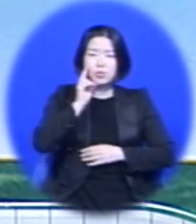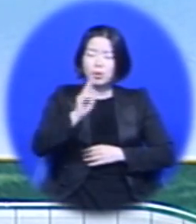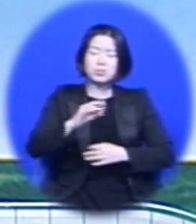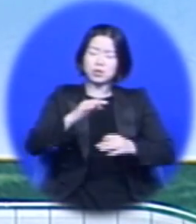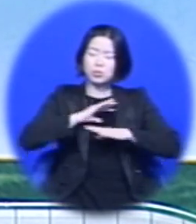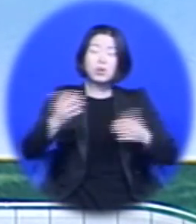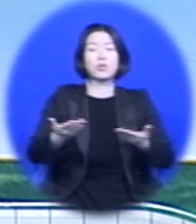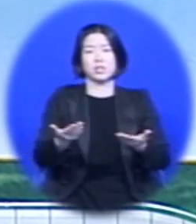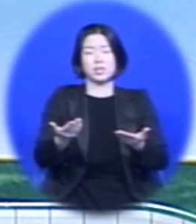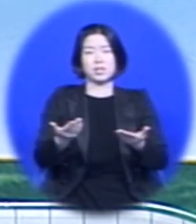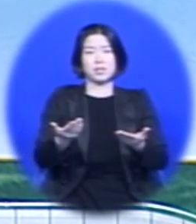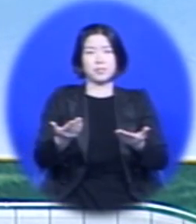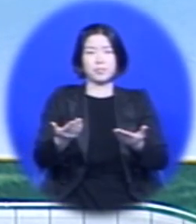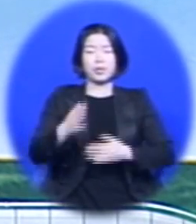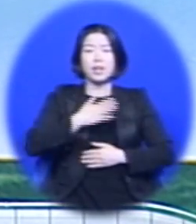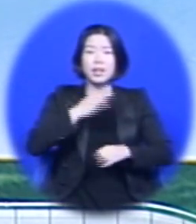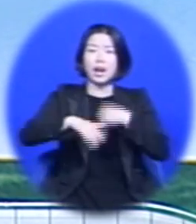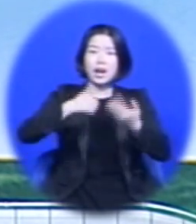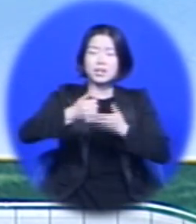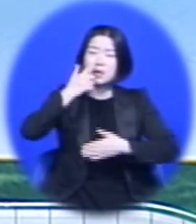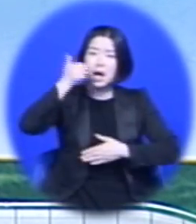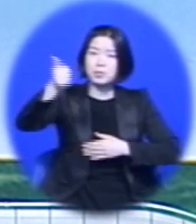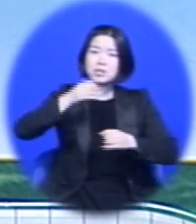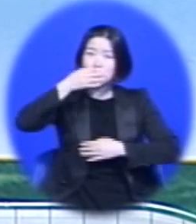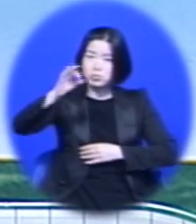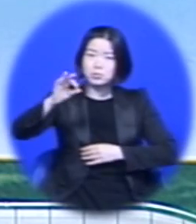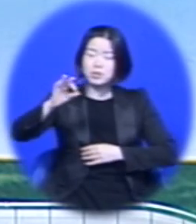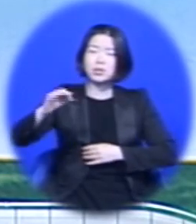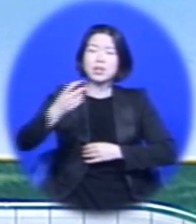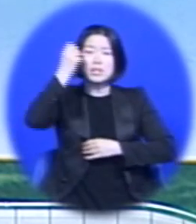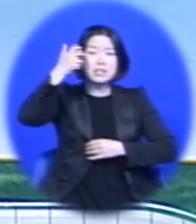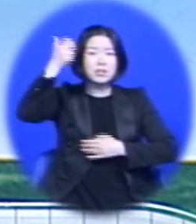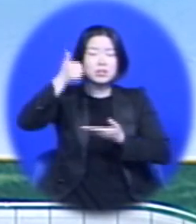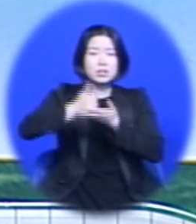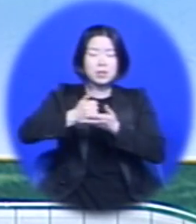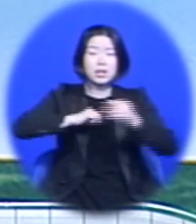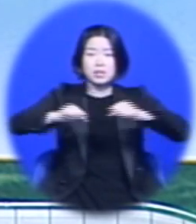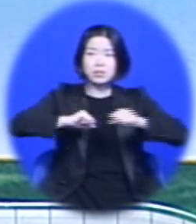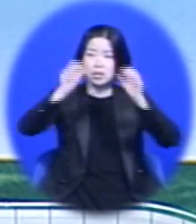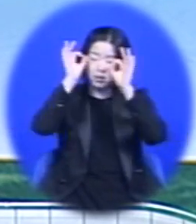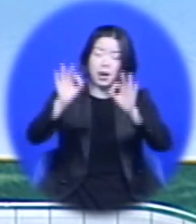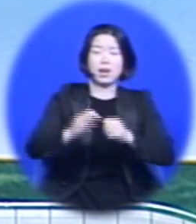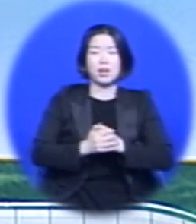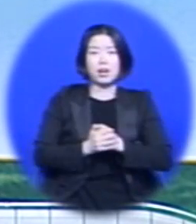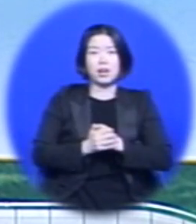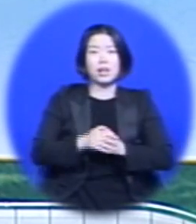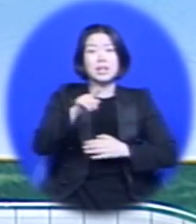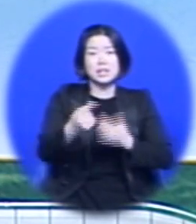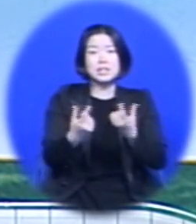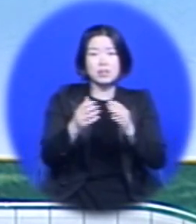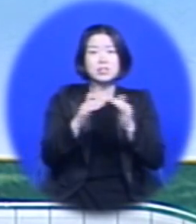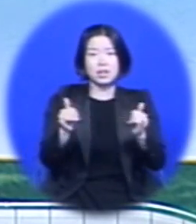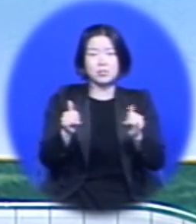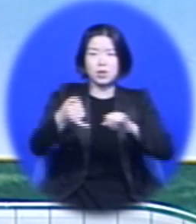놀라운 일이잖아. 내가 하나님을 아버지라고 부르면서 성령님의 역사를 보아요. 이런 분들은